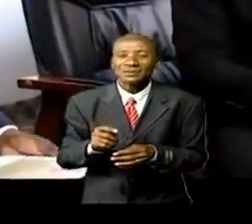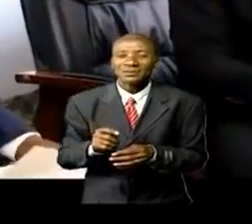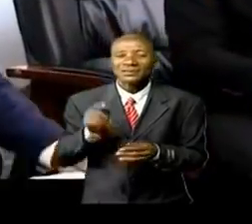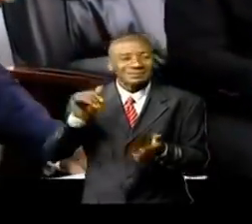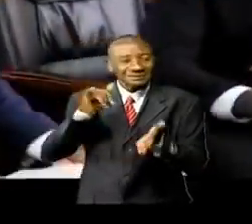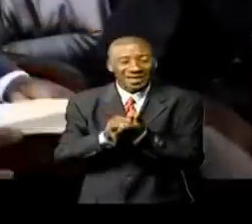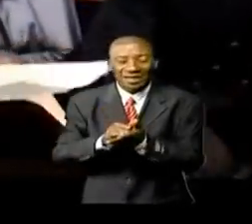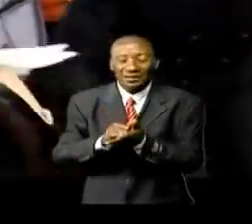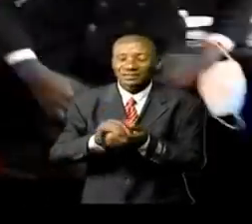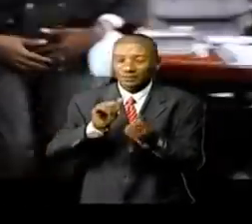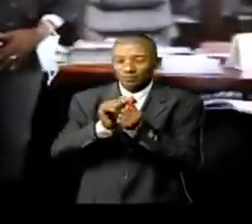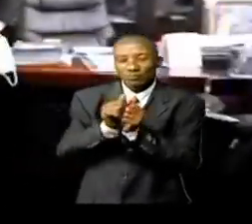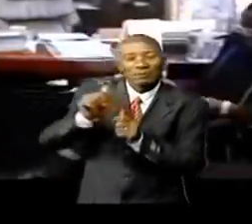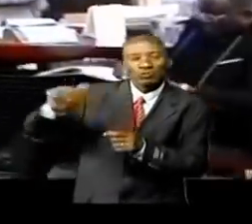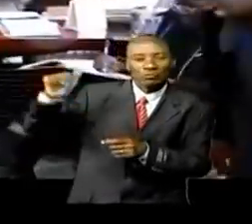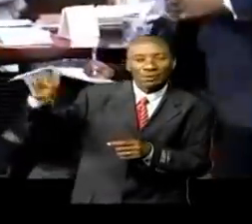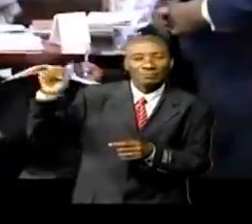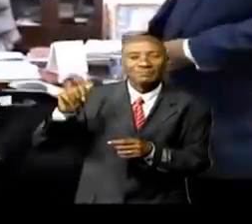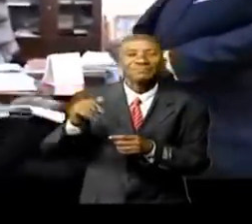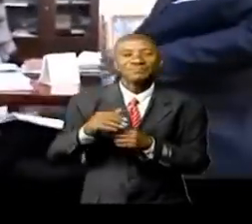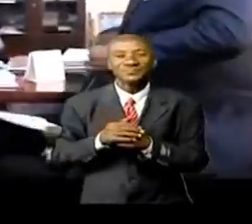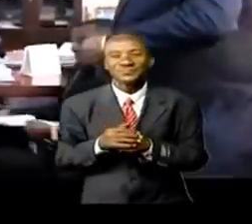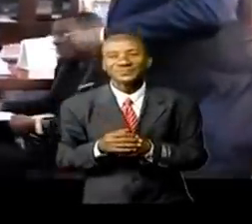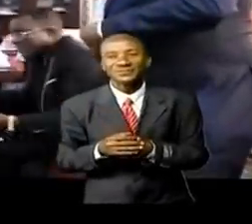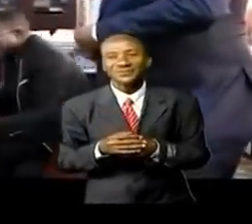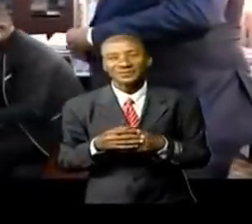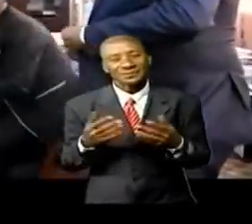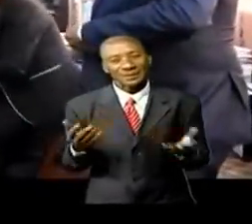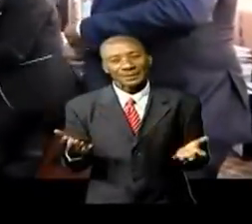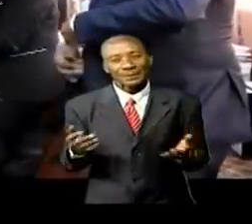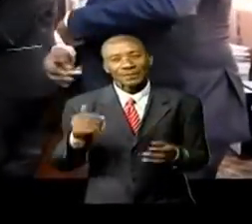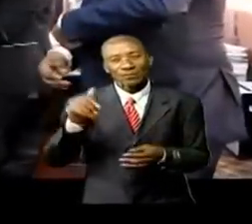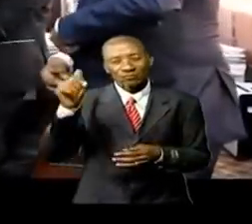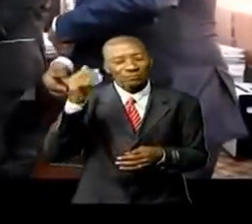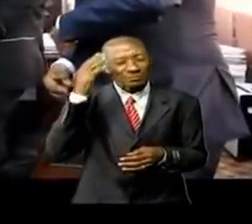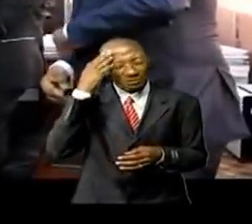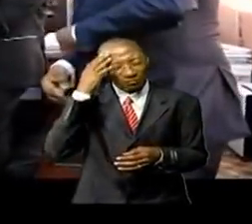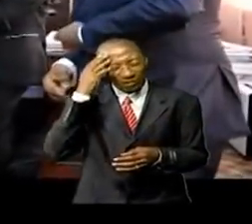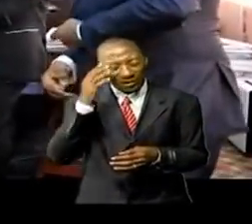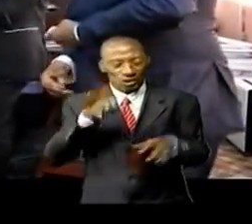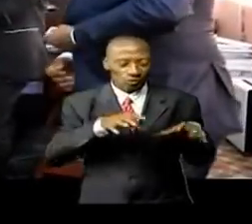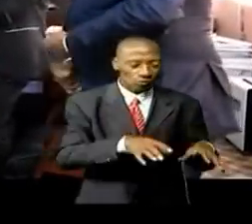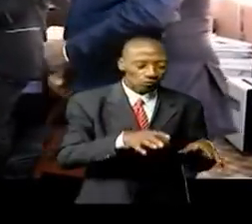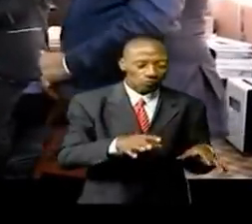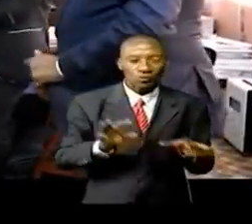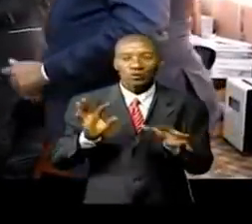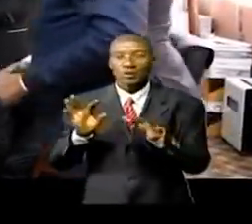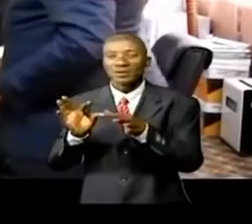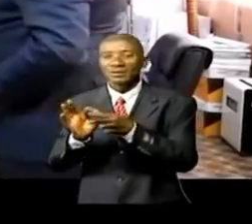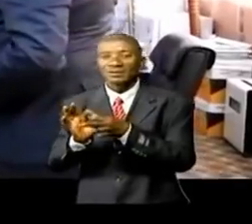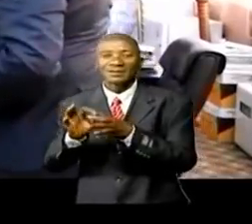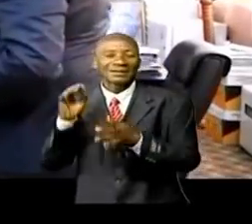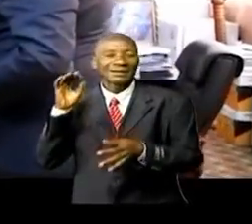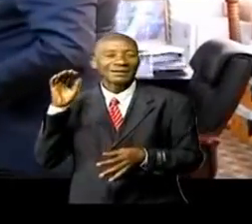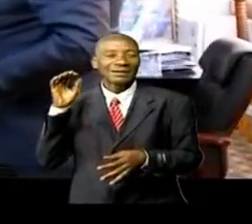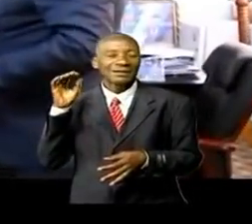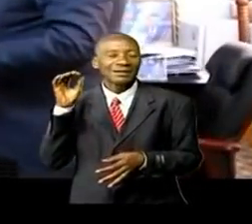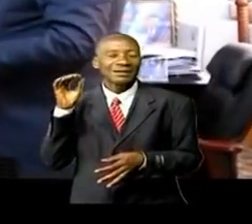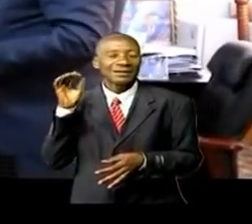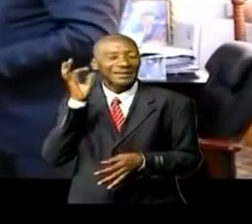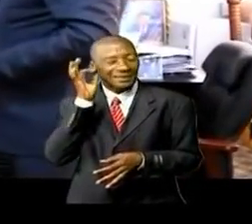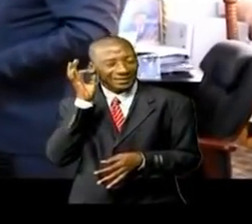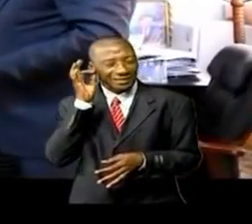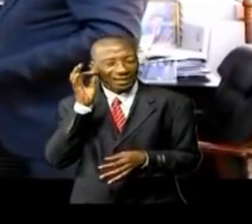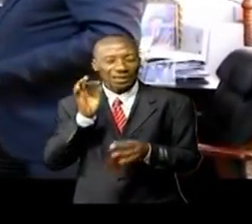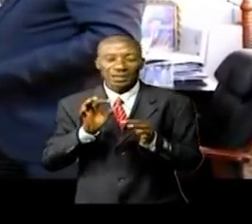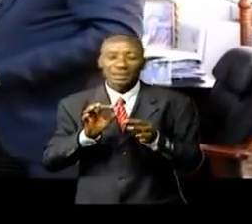relations entre la République démocratique du Congo et le Kenya sont historiques et même renforcées depuis l'avènement du président